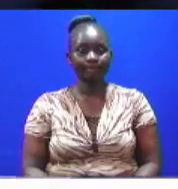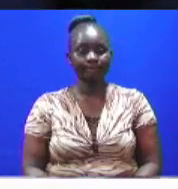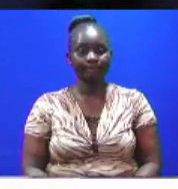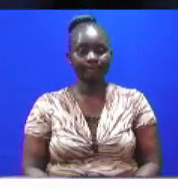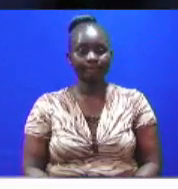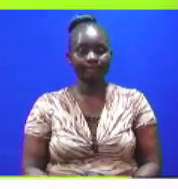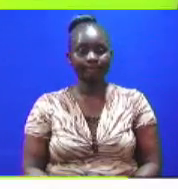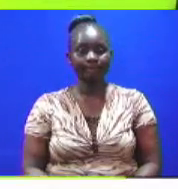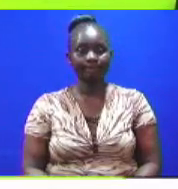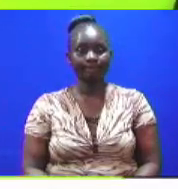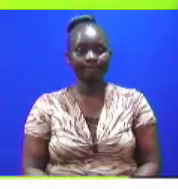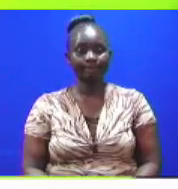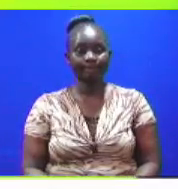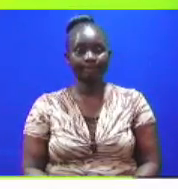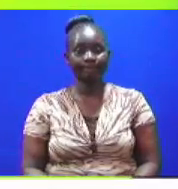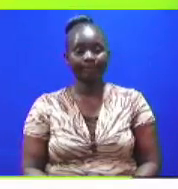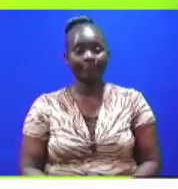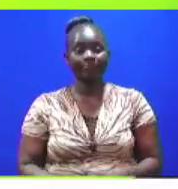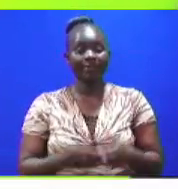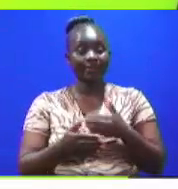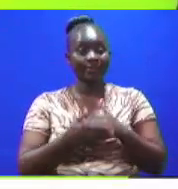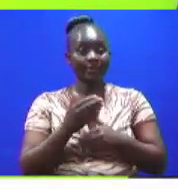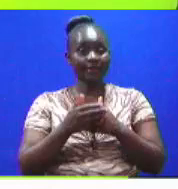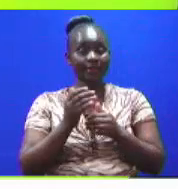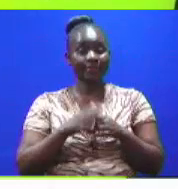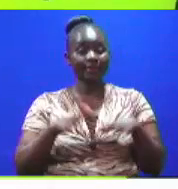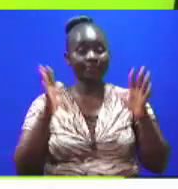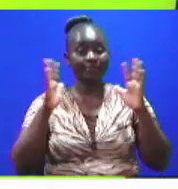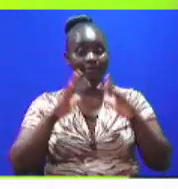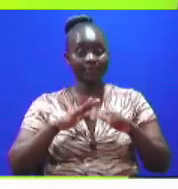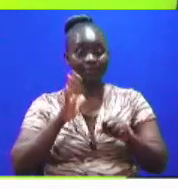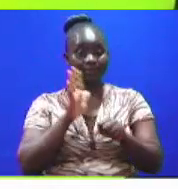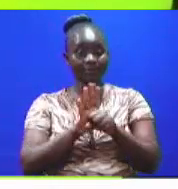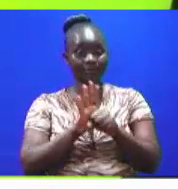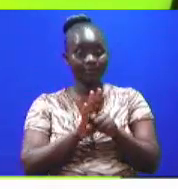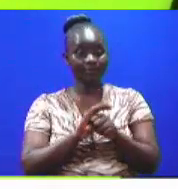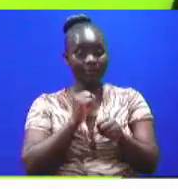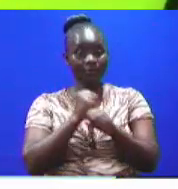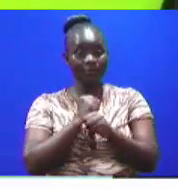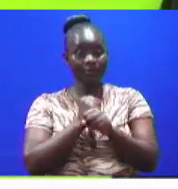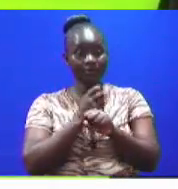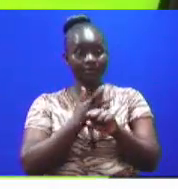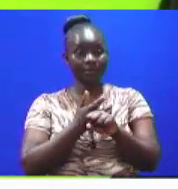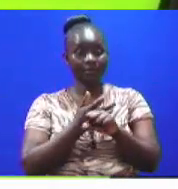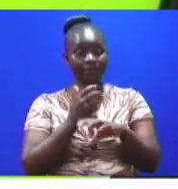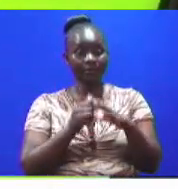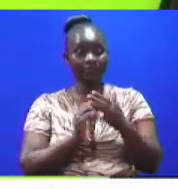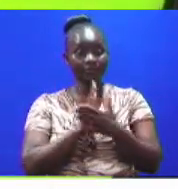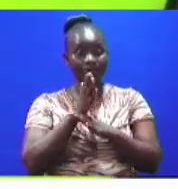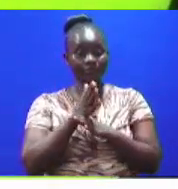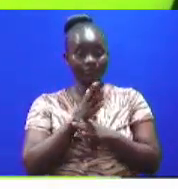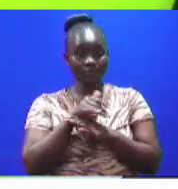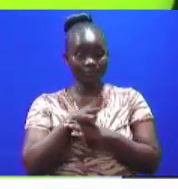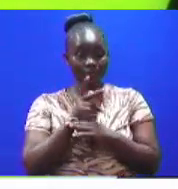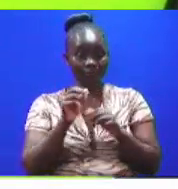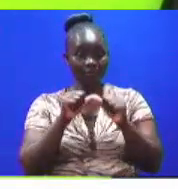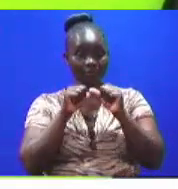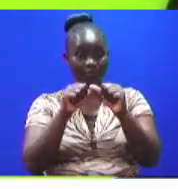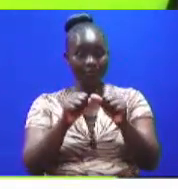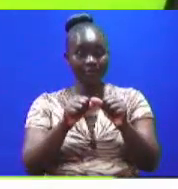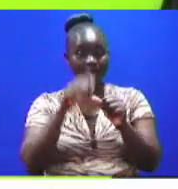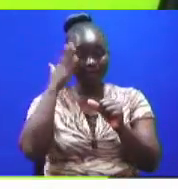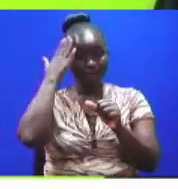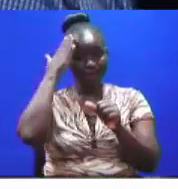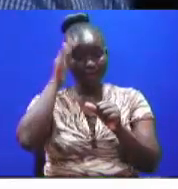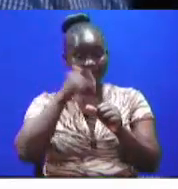denga nyasage ndre kubarenda. Na enda wa sese ni mwona asingi nje mire mwomo kore ne meko. Kwetira iki kire mwora ke ndre koni mwa jitenga li